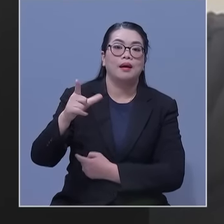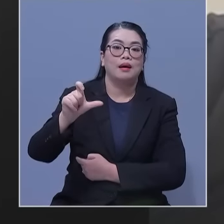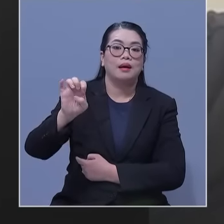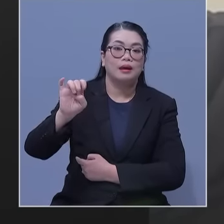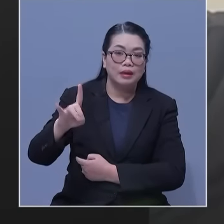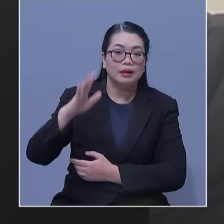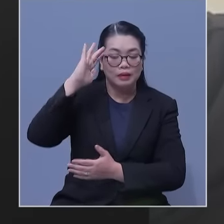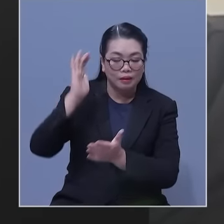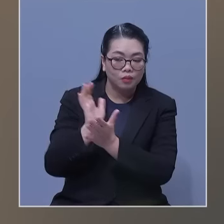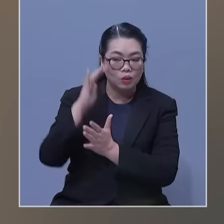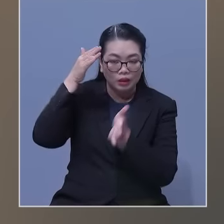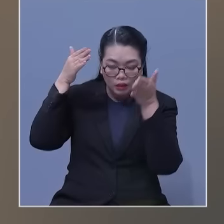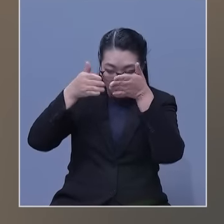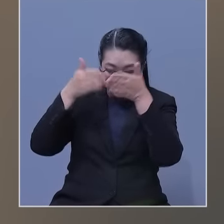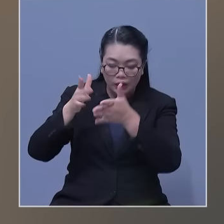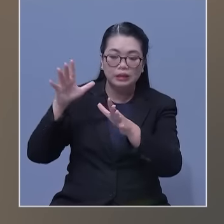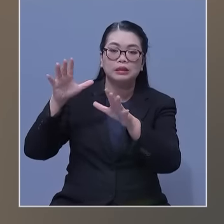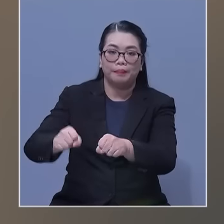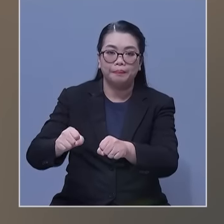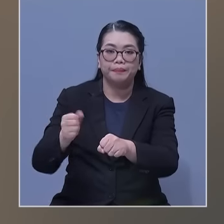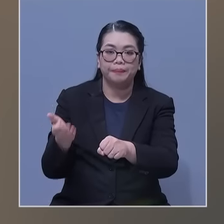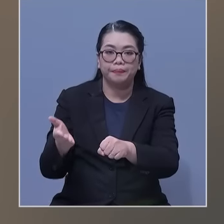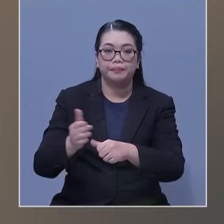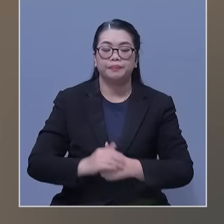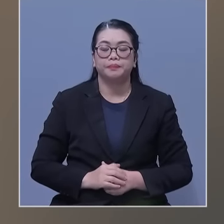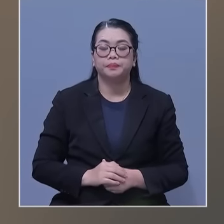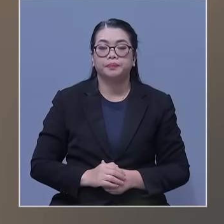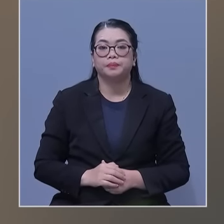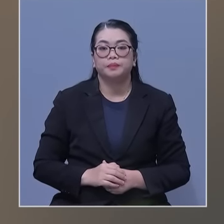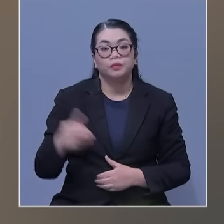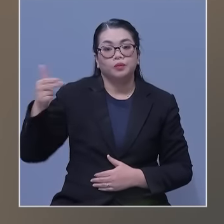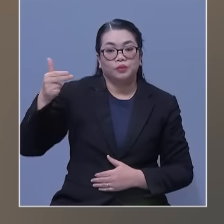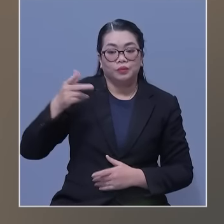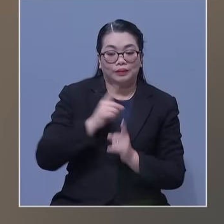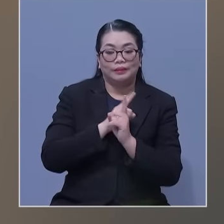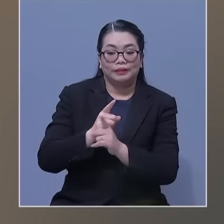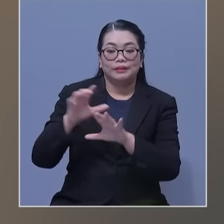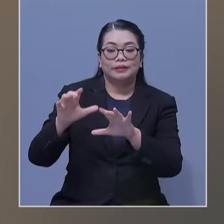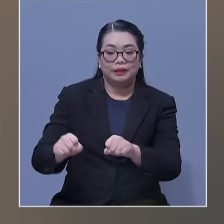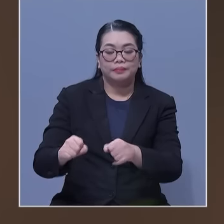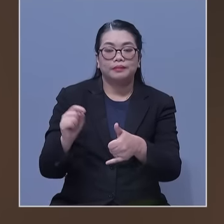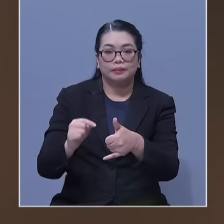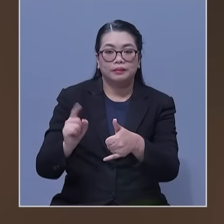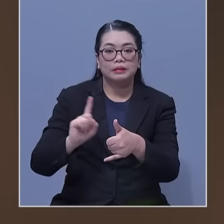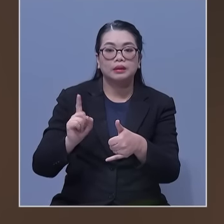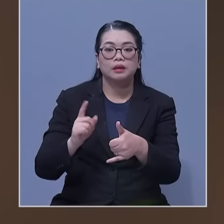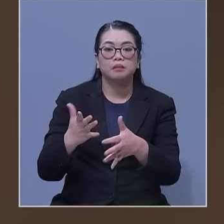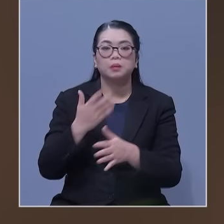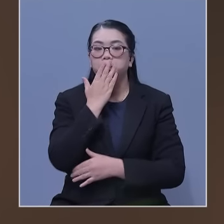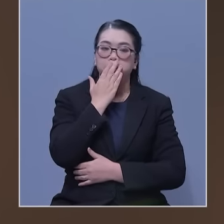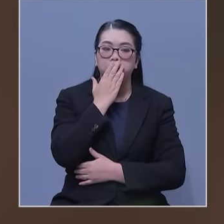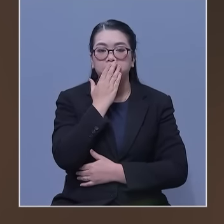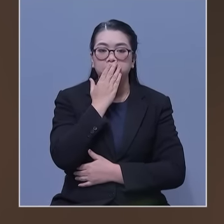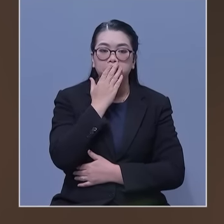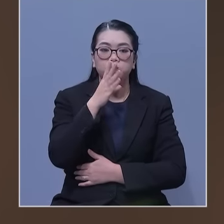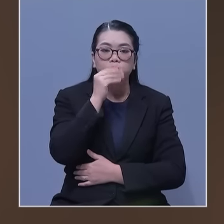ตำรวจอินโดนีเซียตามคลปนี่เดี๋ยวจะได้เห็นกันนะครับตามคลิปตอนที่ไปจับกุมเสียแป้งเสียบแป้งคือไม่พูดไม่จา